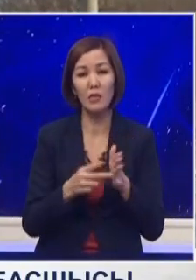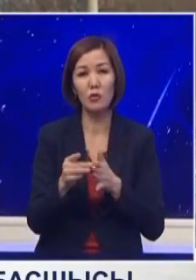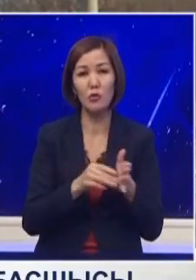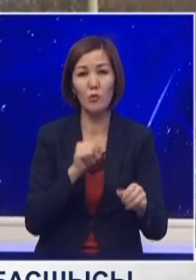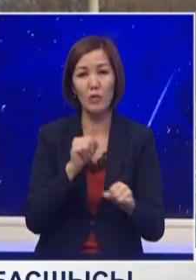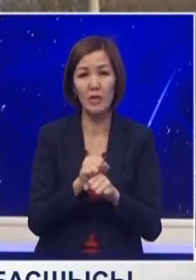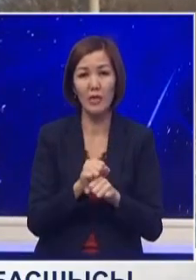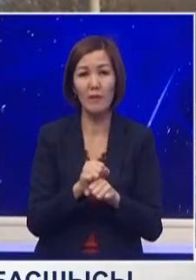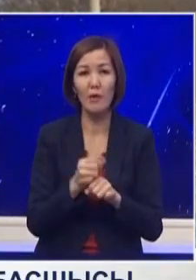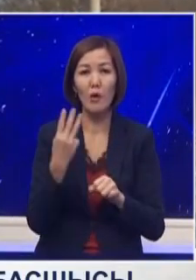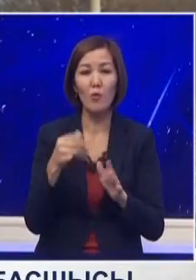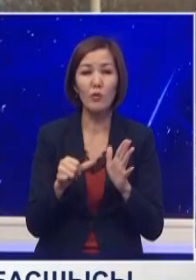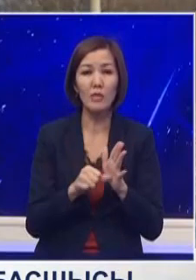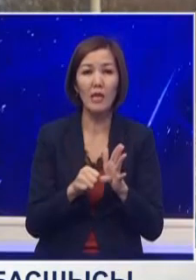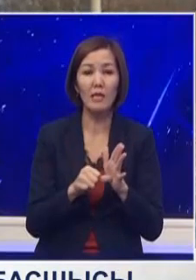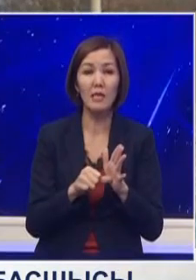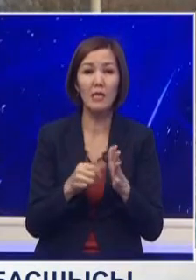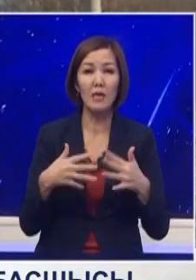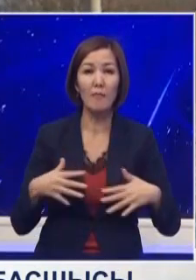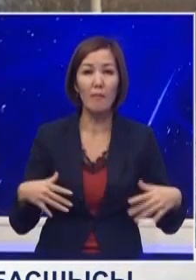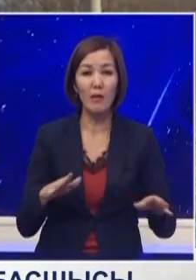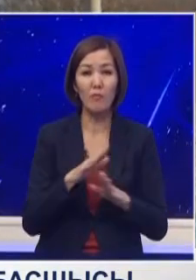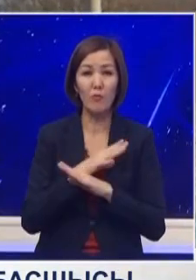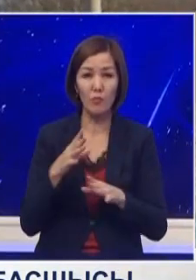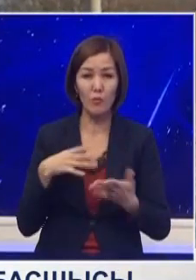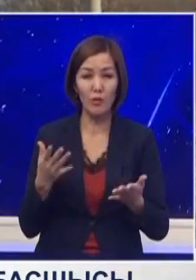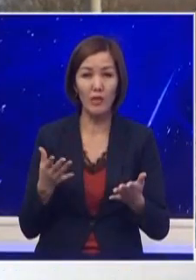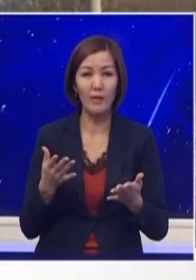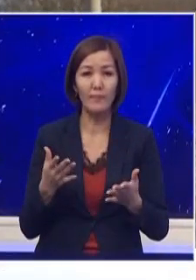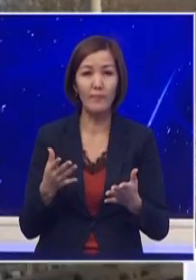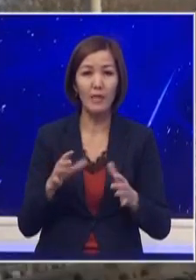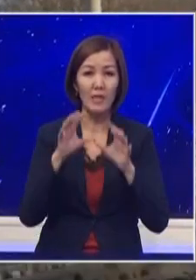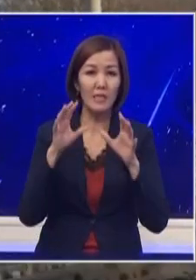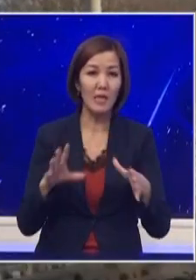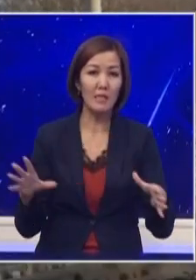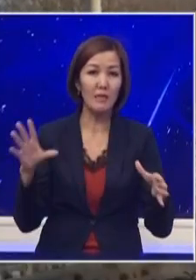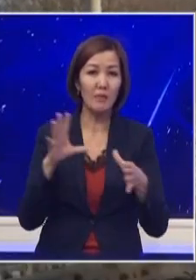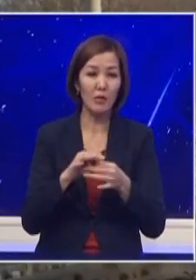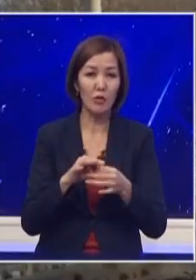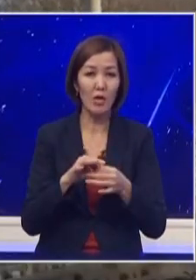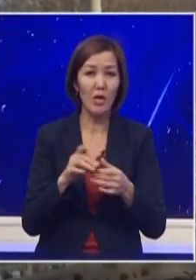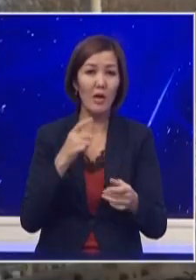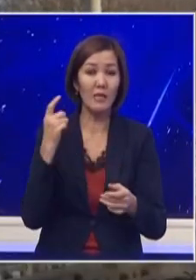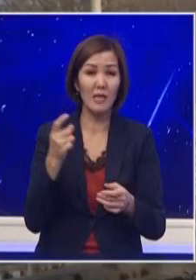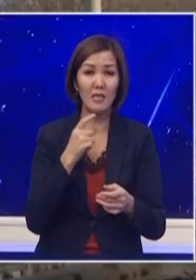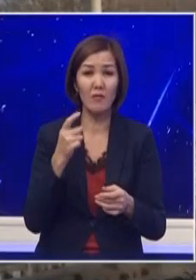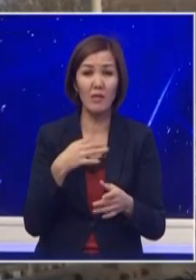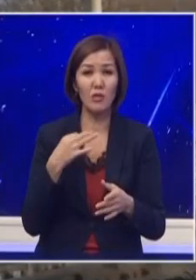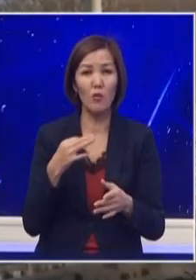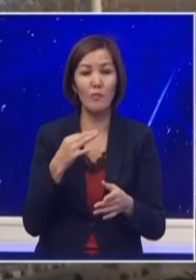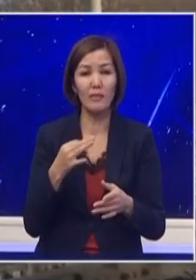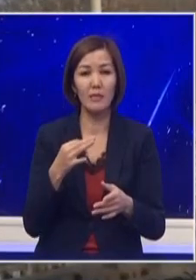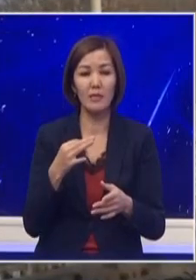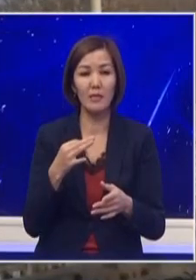тіркеліп, оның 36-сы мал басу фактысы тіркелді. Басынан бұл мал басу фактілері болатын